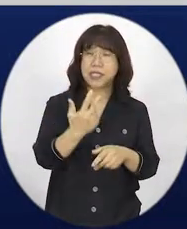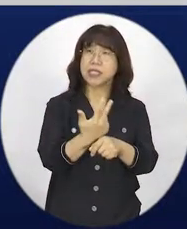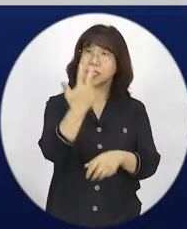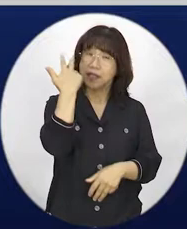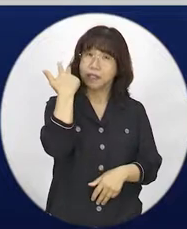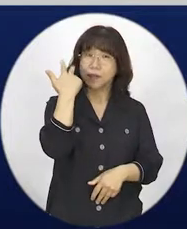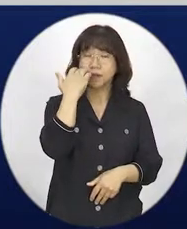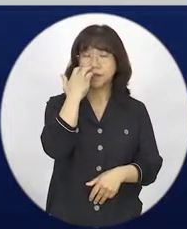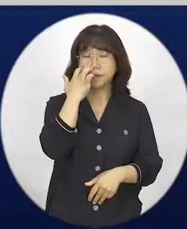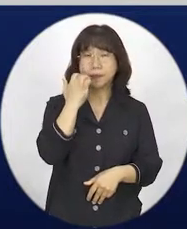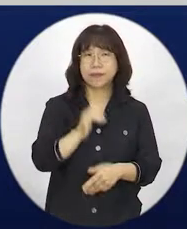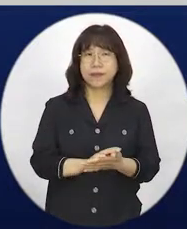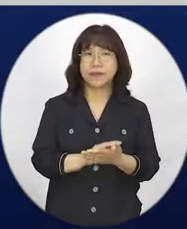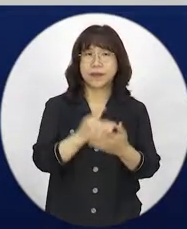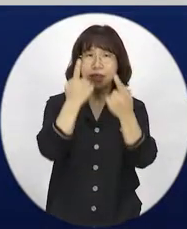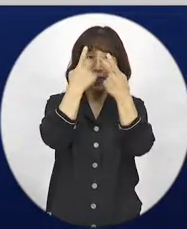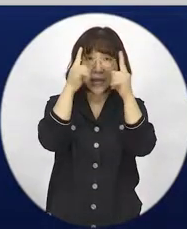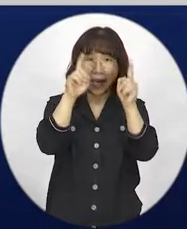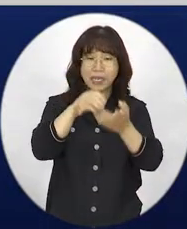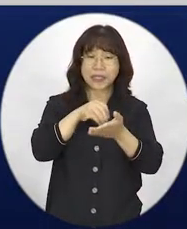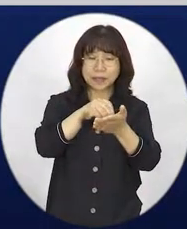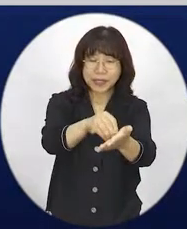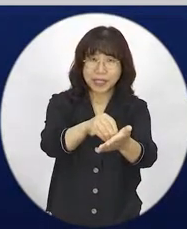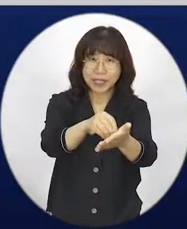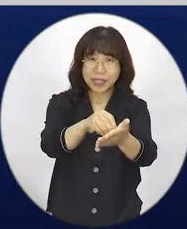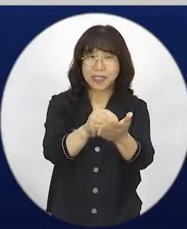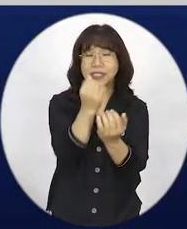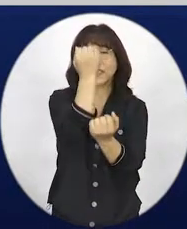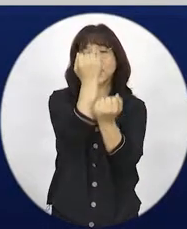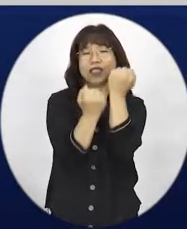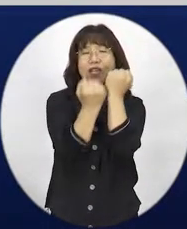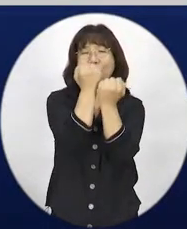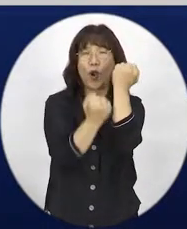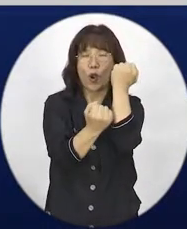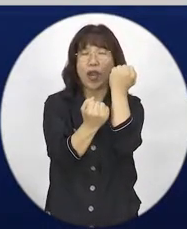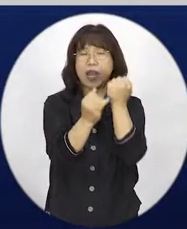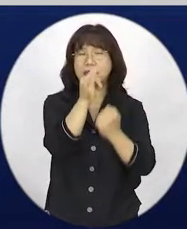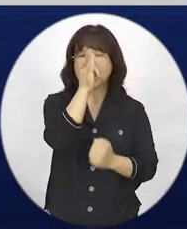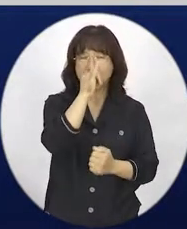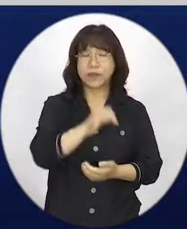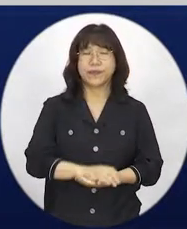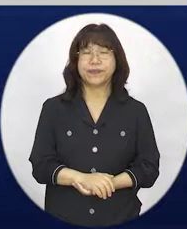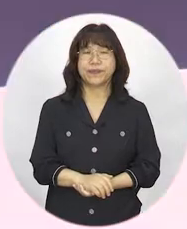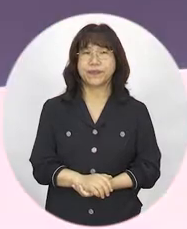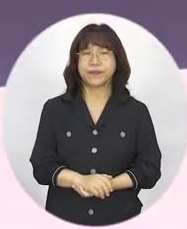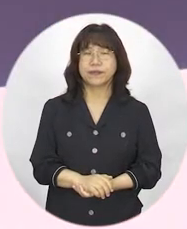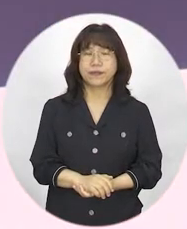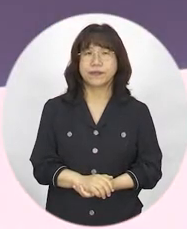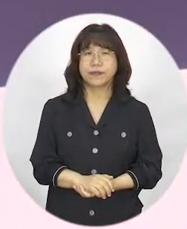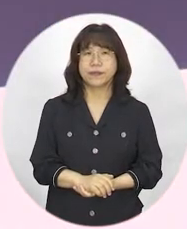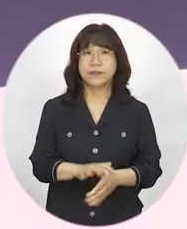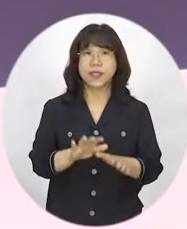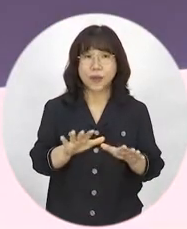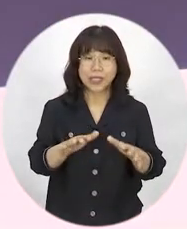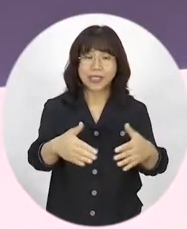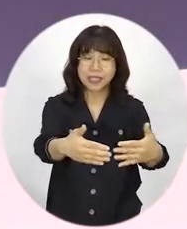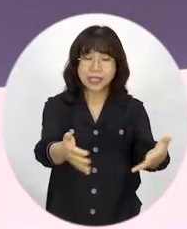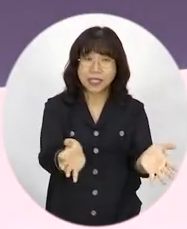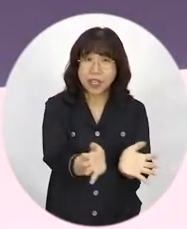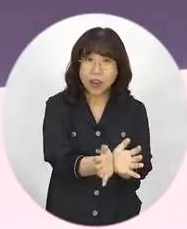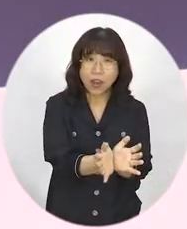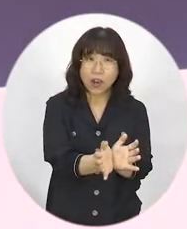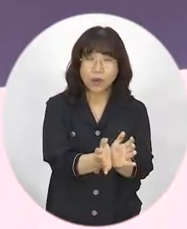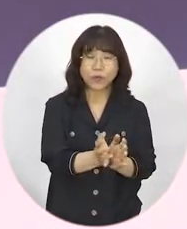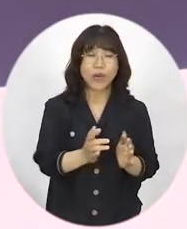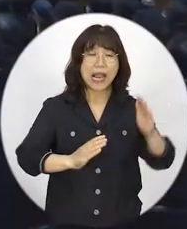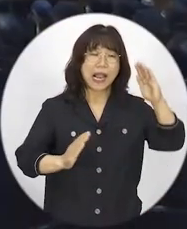우장홀에서 2023년도 수시 대비 대학 입시 설명회를 개최했습니다. 이번 설명회에는 지역